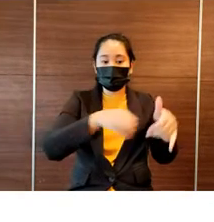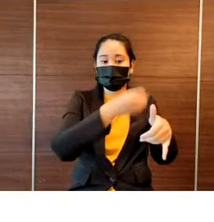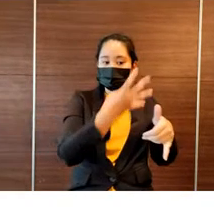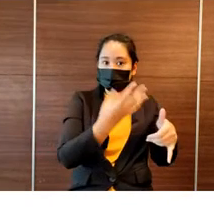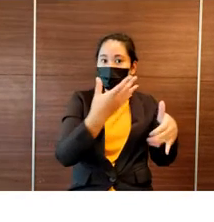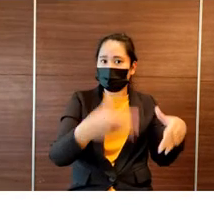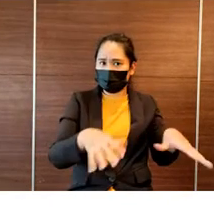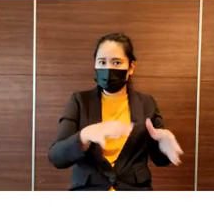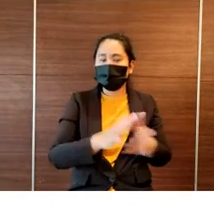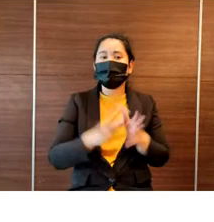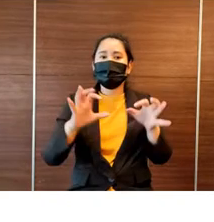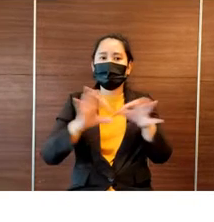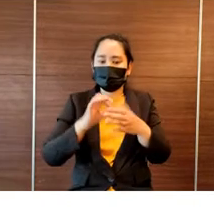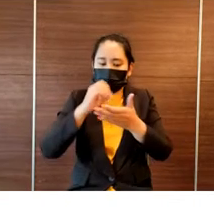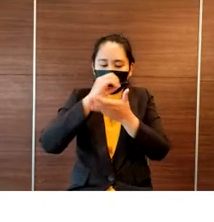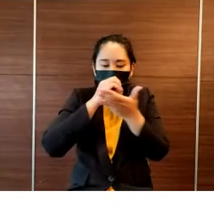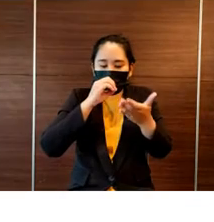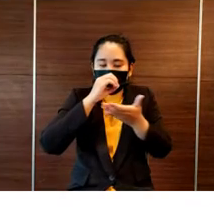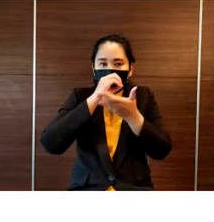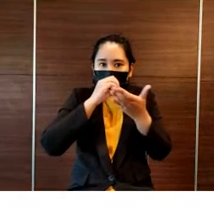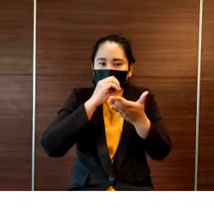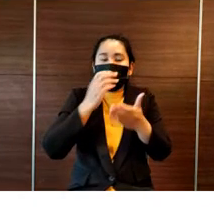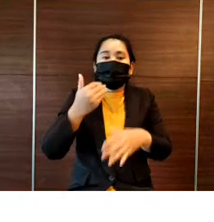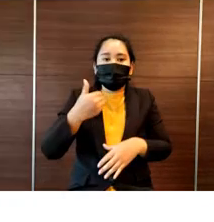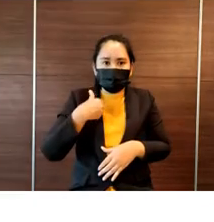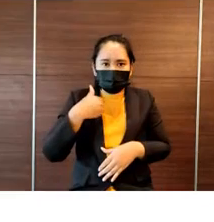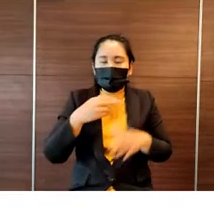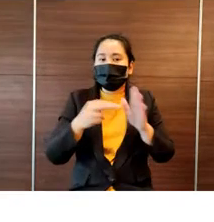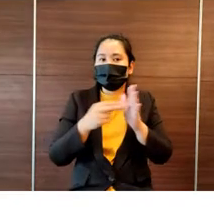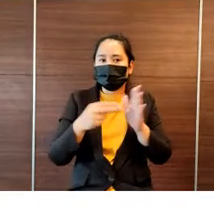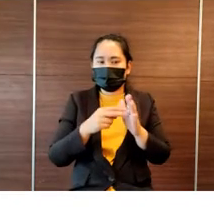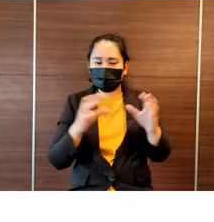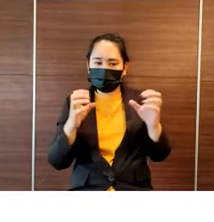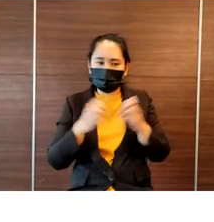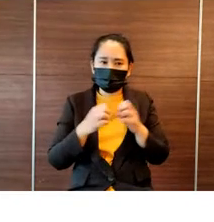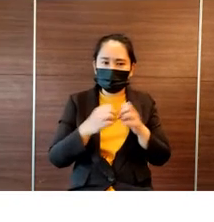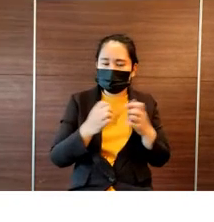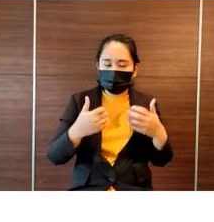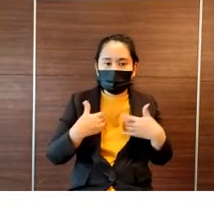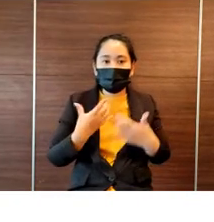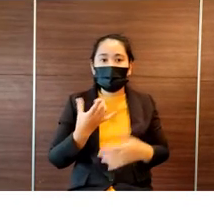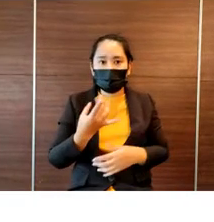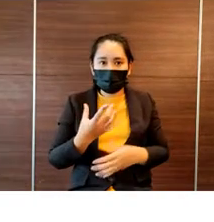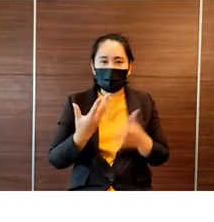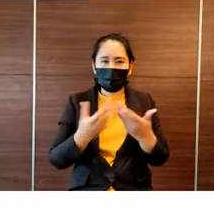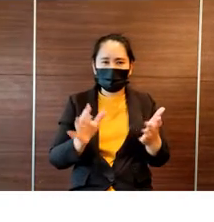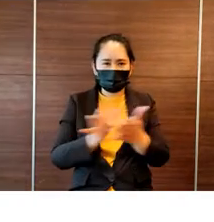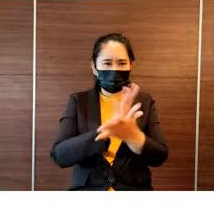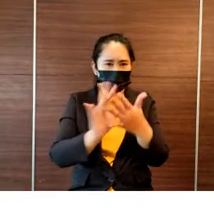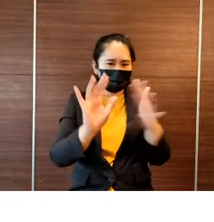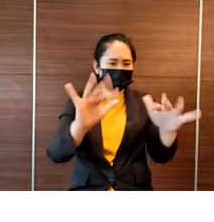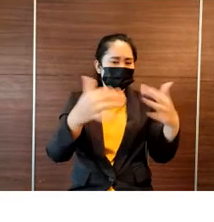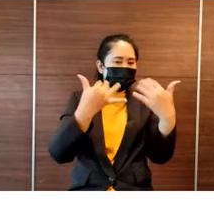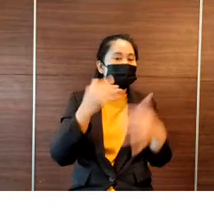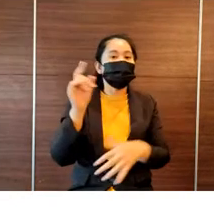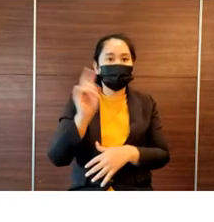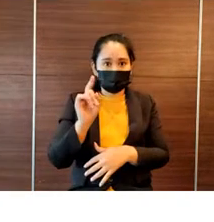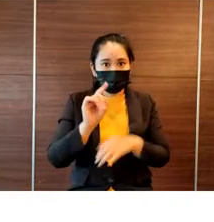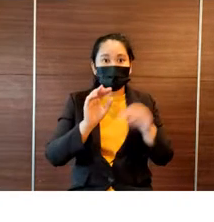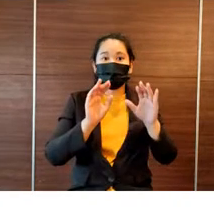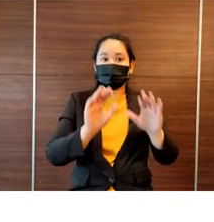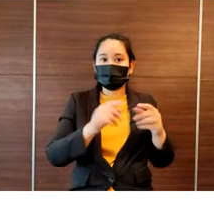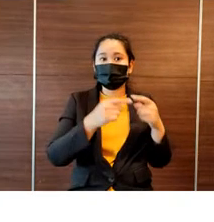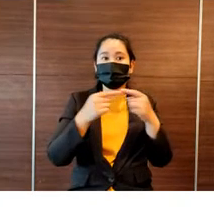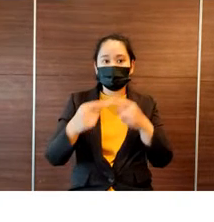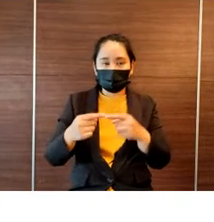แล้วถ้ามีการใช้สารเสพติดเข้ามาด้วยเนี่ยมันมีอะไรที่ซับซ้อนขึ้นมาอีกแล้วมุมมองของสังคมเขามองแบบไหนก็ขอเชิญ